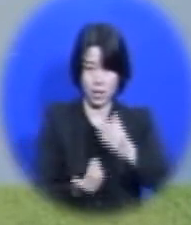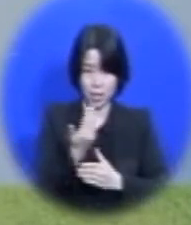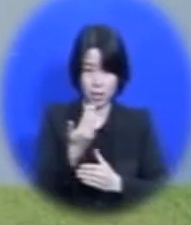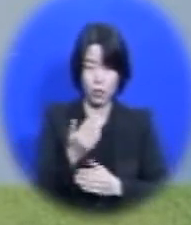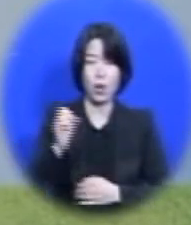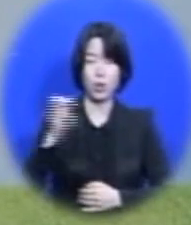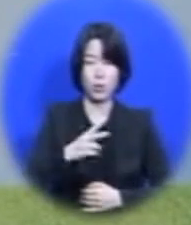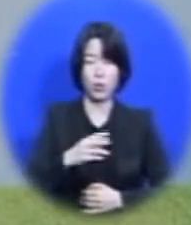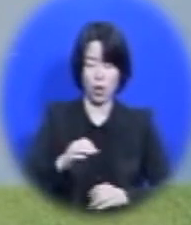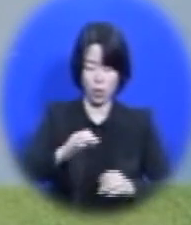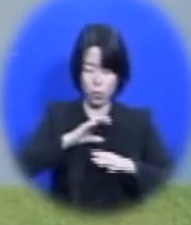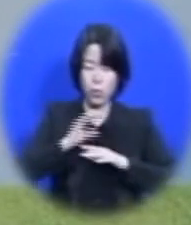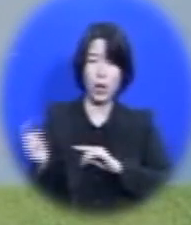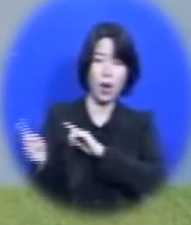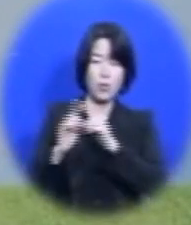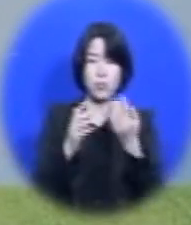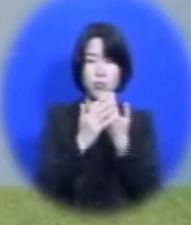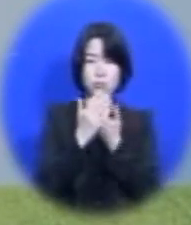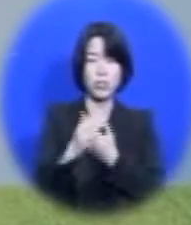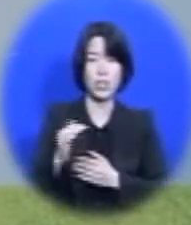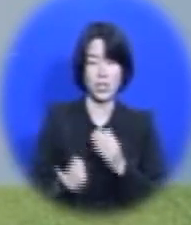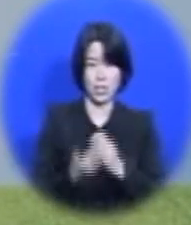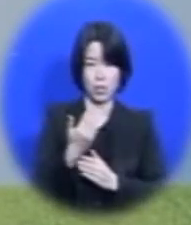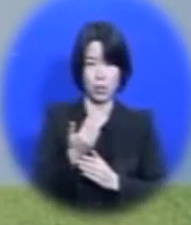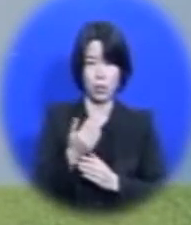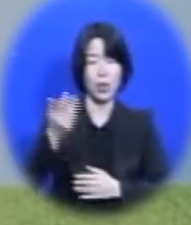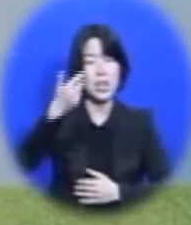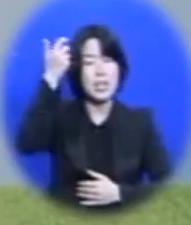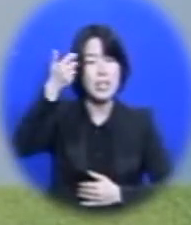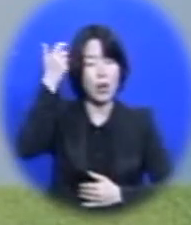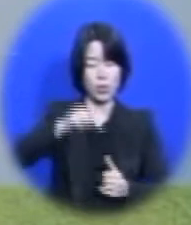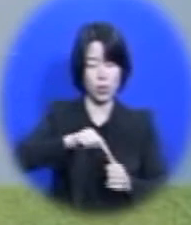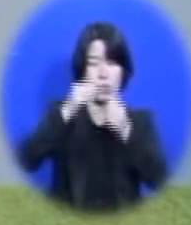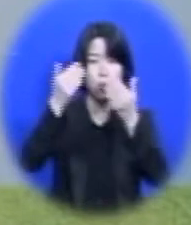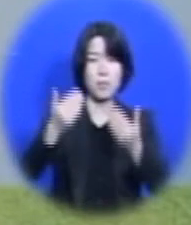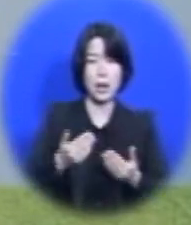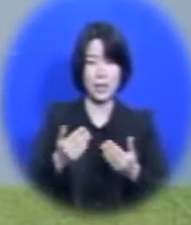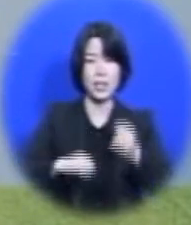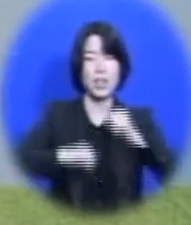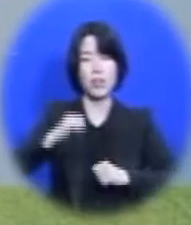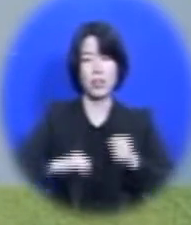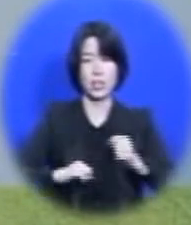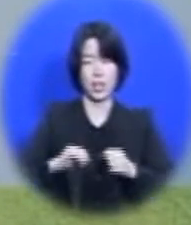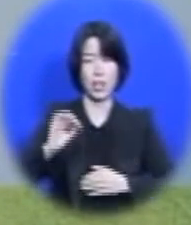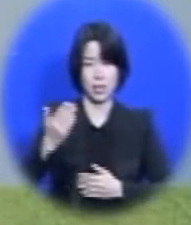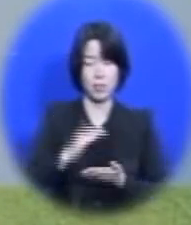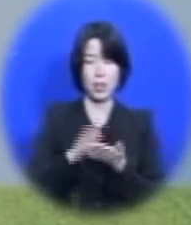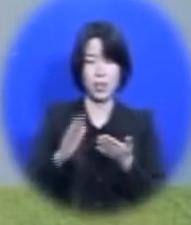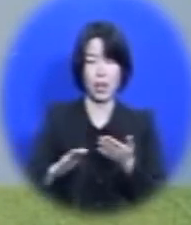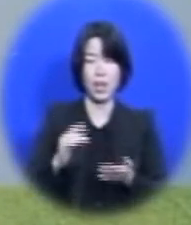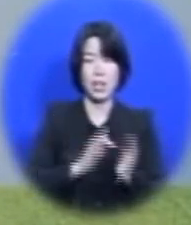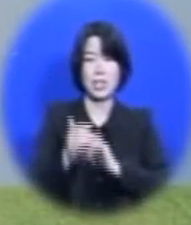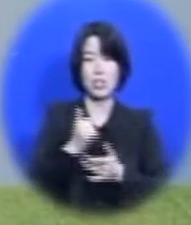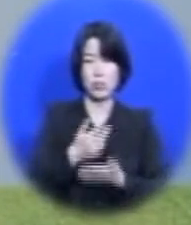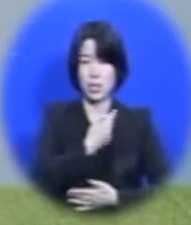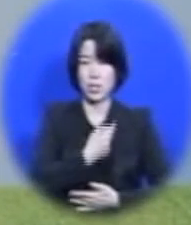그리고 놀라운 부흥이 일어나고 영혼들이 구원받는 역사가 일어나게 됩니다. 예수님의 제자가 되는